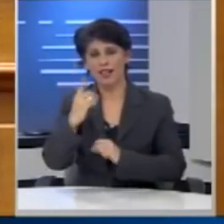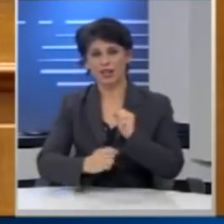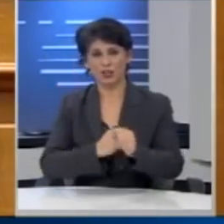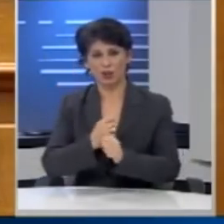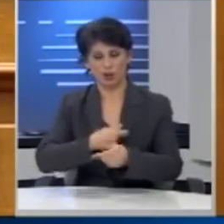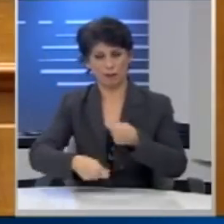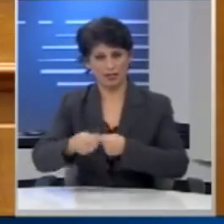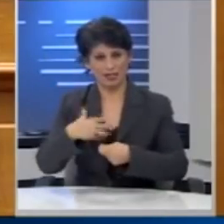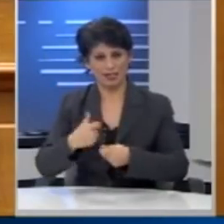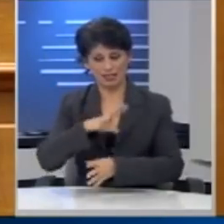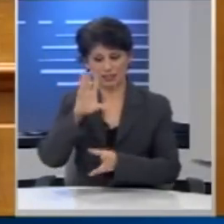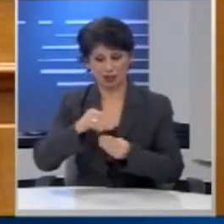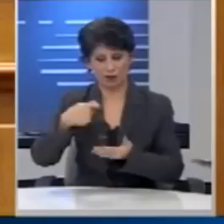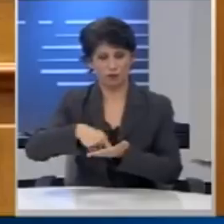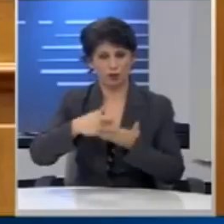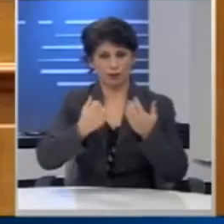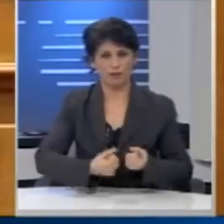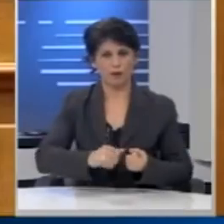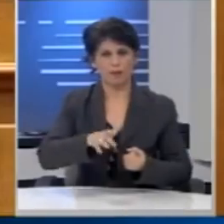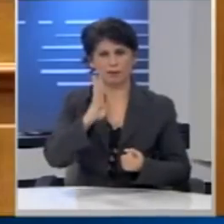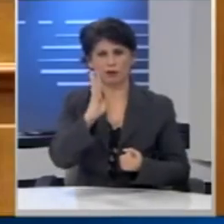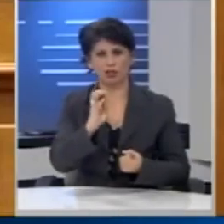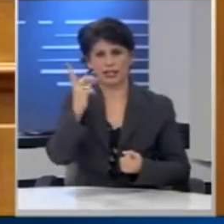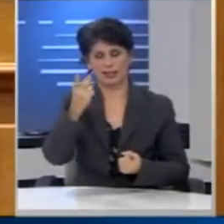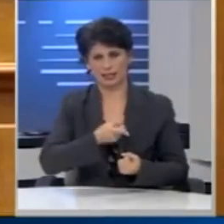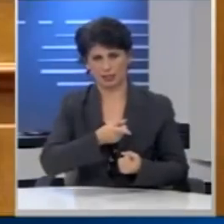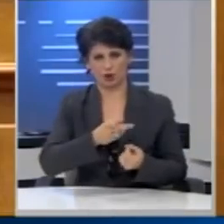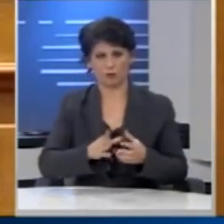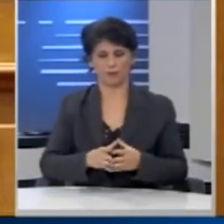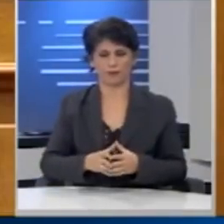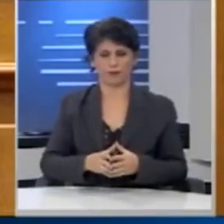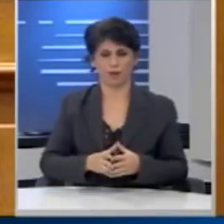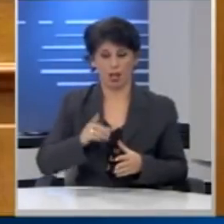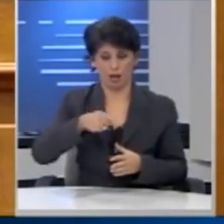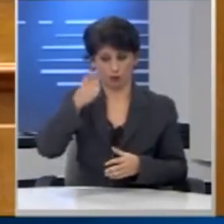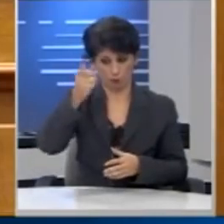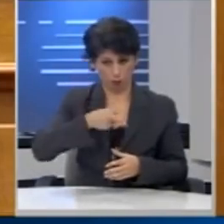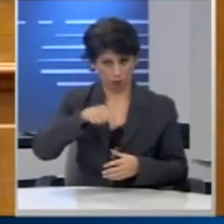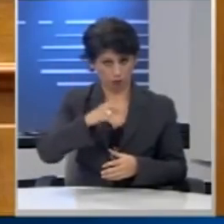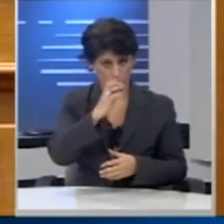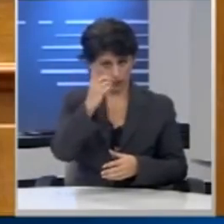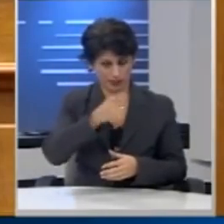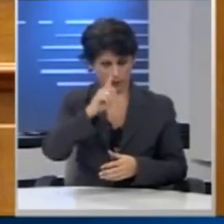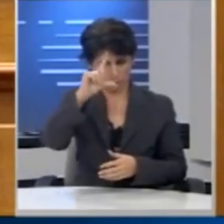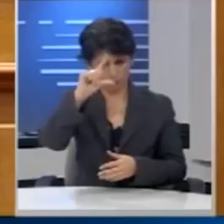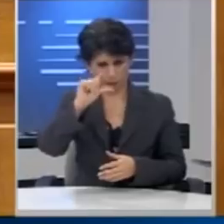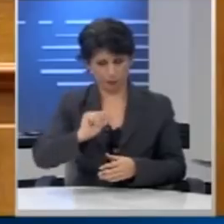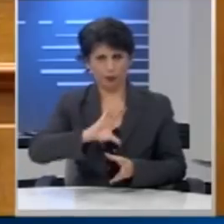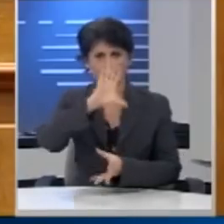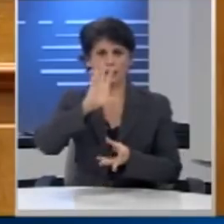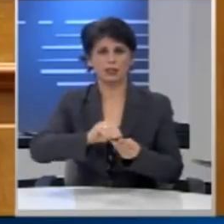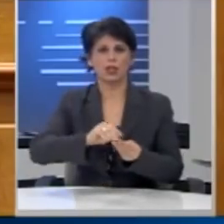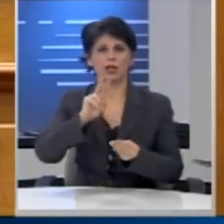οι επιχειρήσεις είχαν συνολική φορολογική επιβάρυνση περίπου 40%. Το ποσοστό αυτό τώρα μειώνεται συνολικά